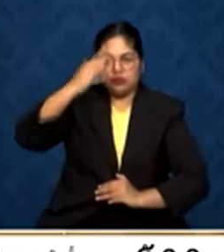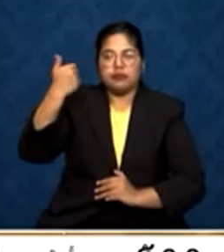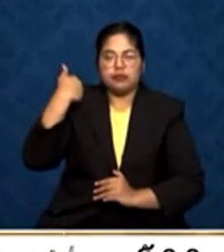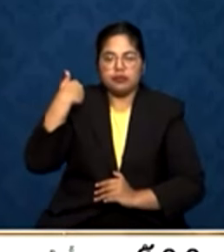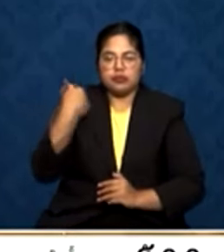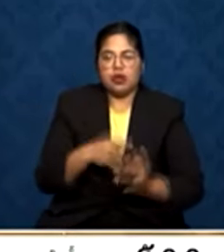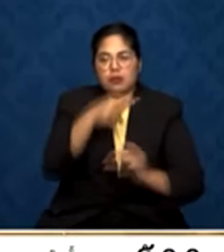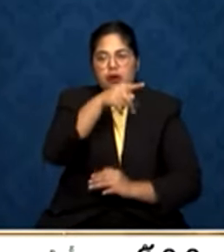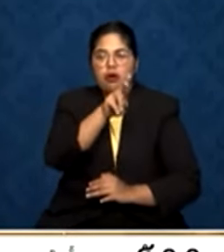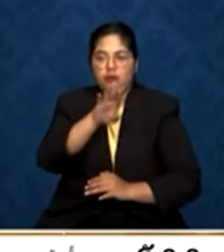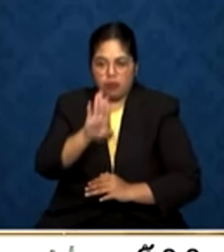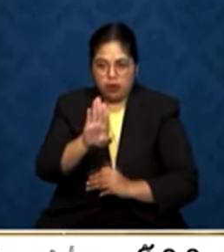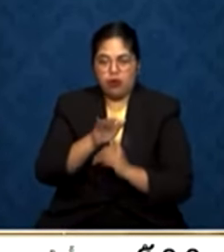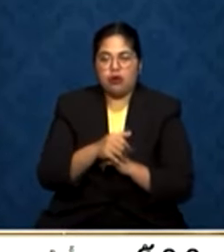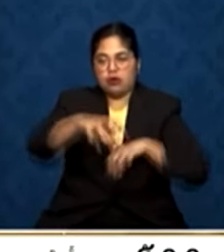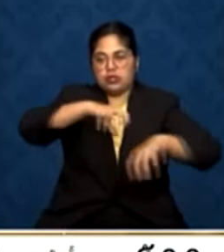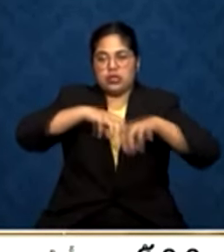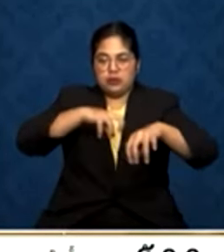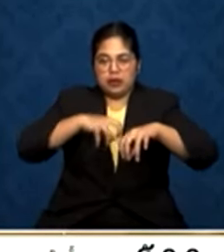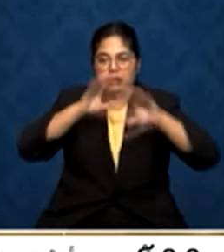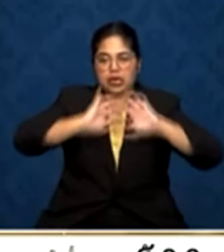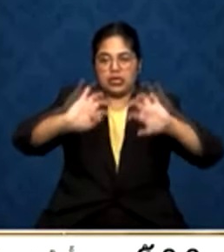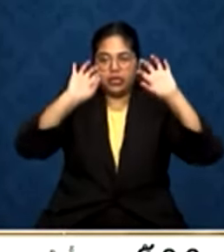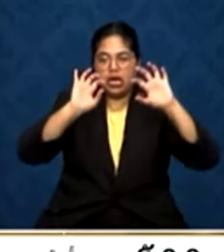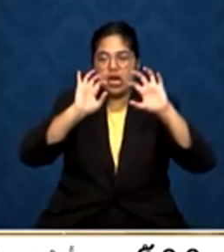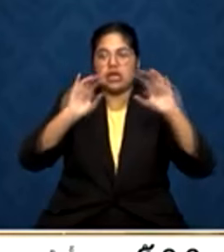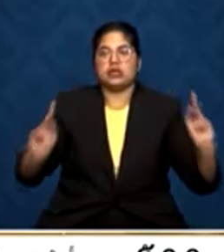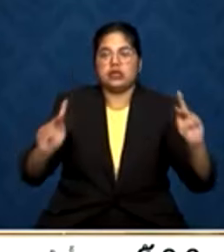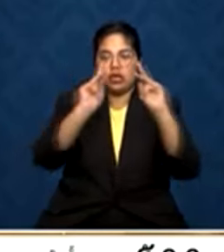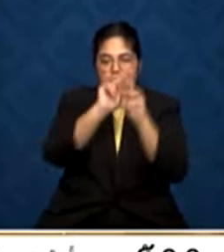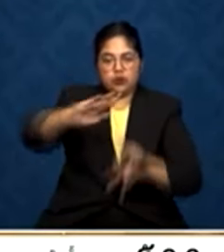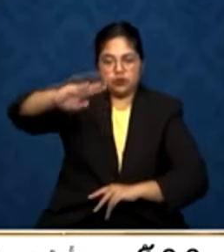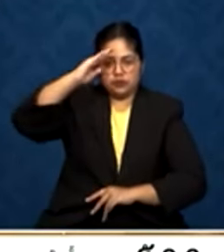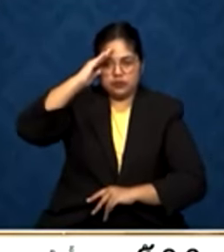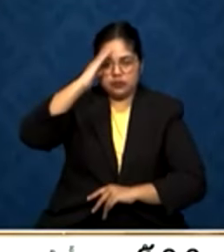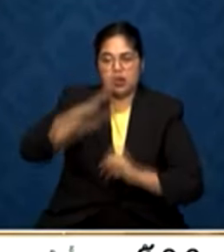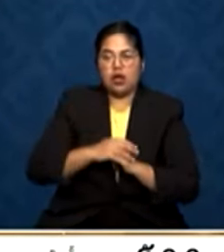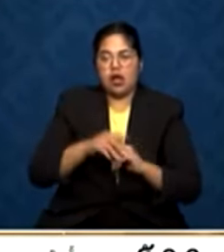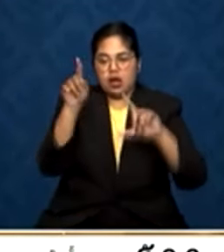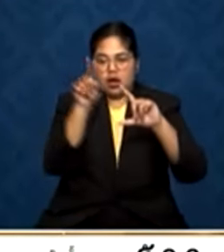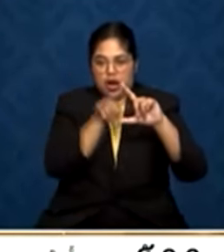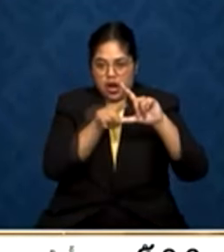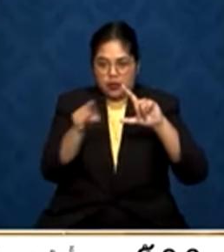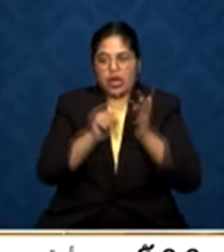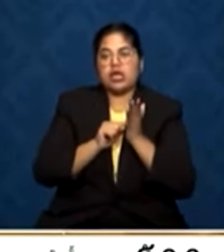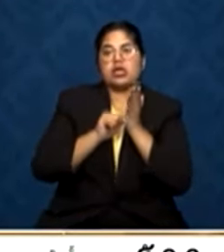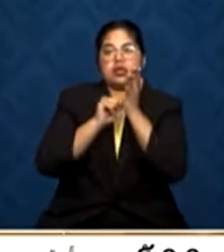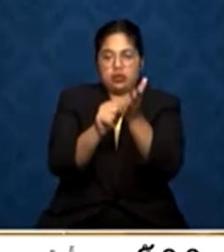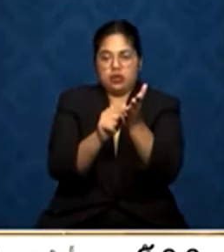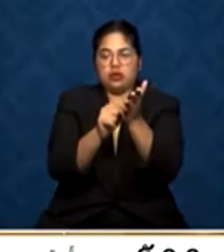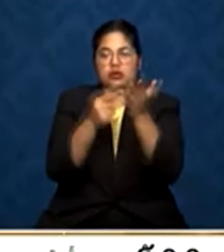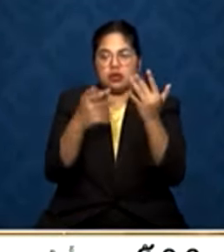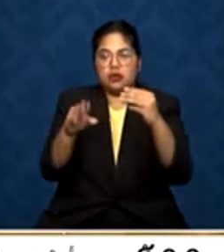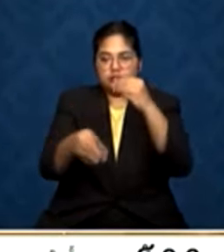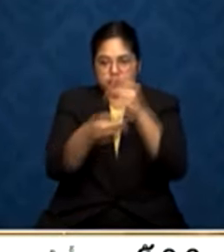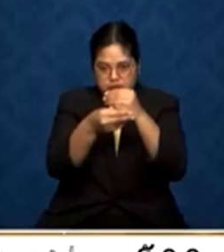เกอร์ร้างพอรบอร์จัด ระเบียราชการ กระสวงกลาโหมรบอกํายก